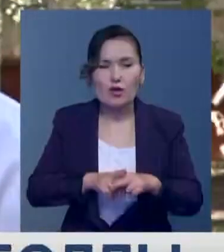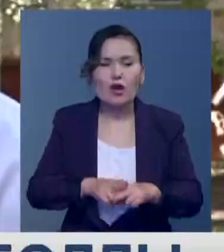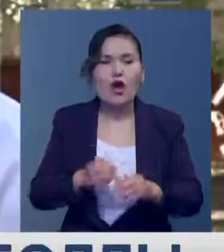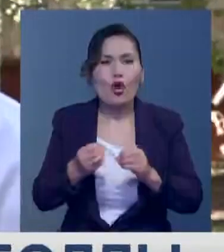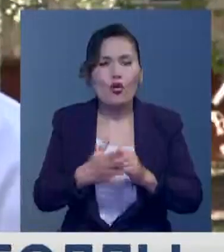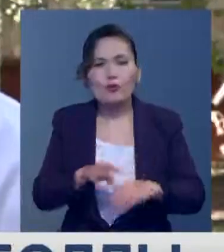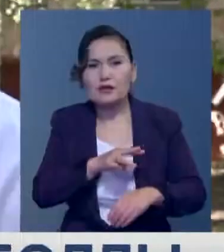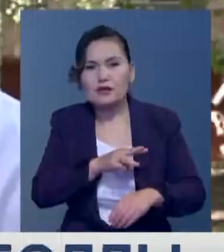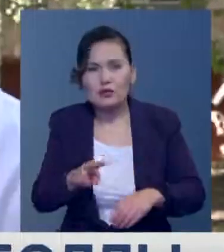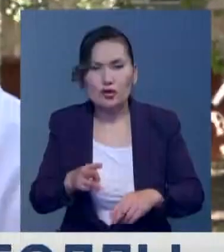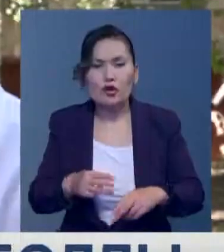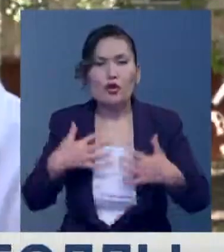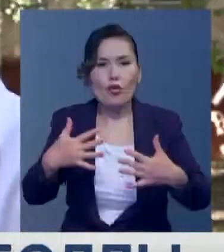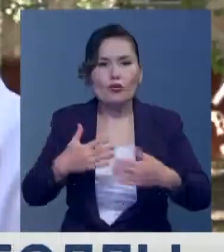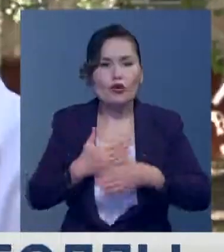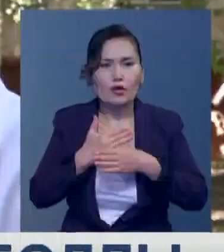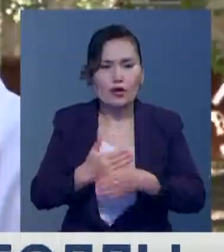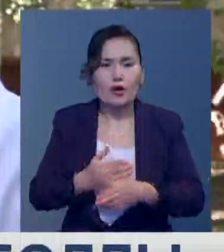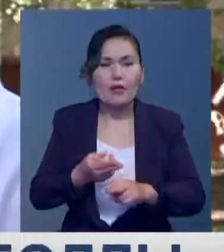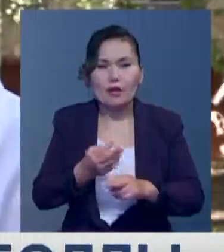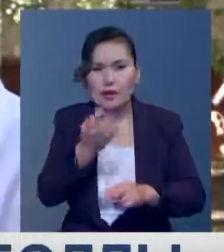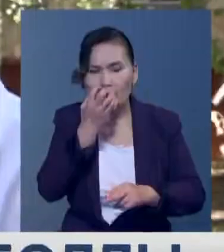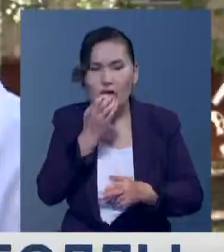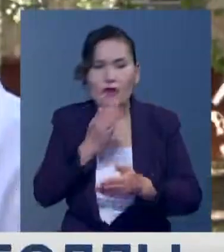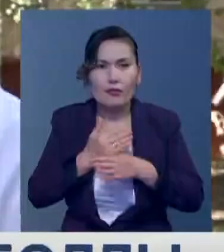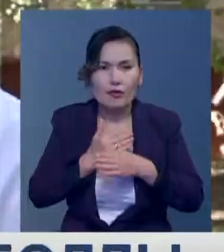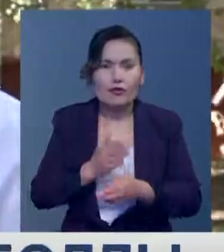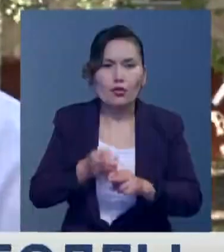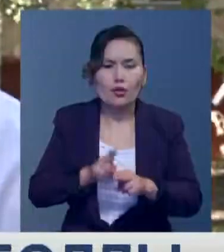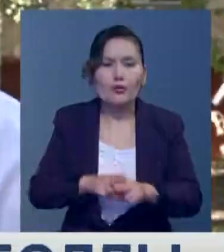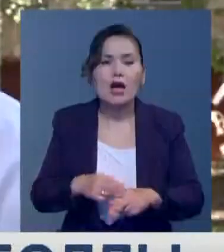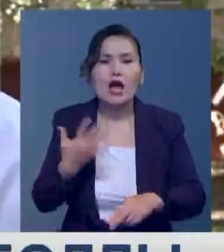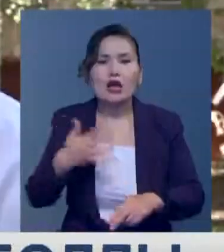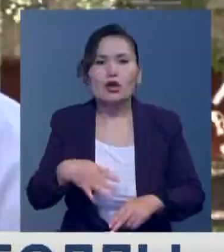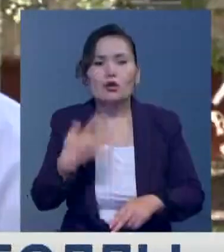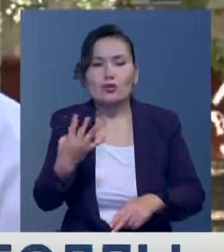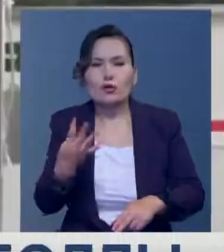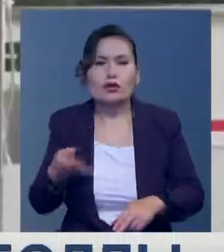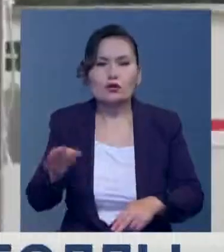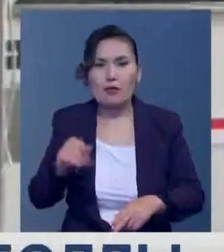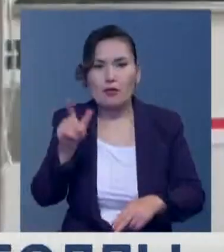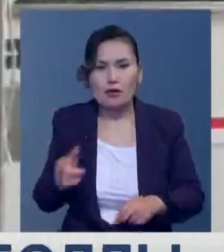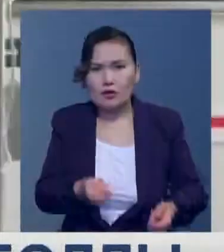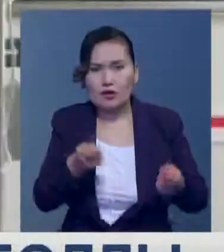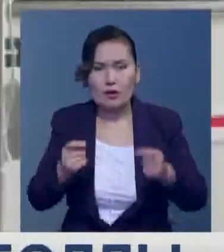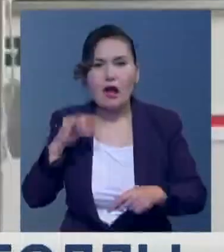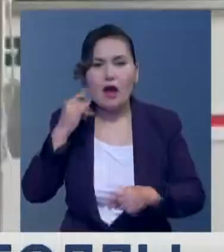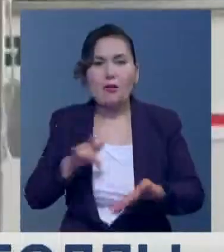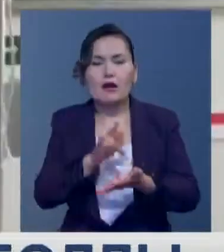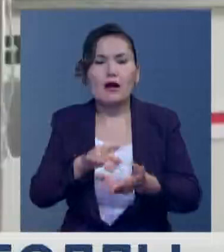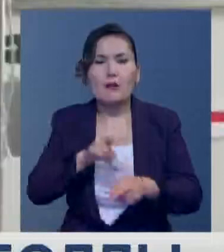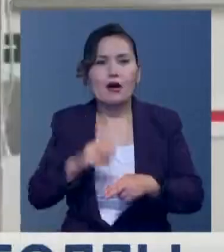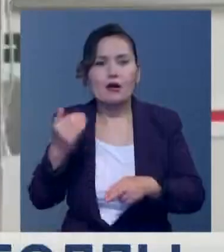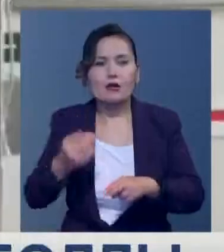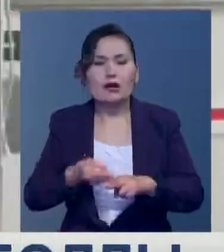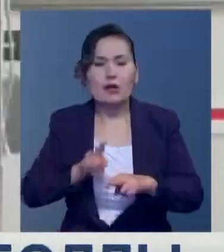оттегі ингаляциясын жасаймыз. Ол үшін бізде 20 төсекте оттегі баллоны пайда болды. Бұл өте үлкен жетістік. Павлодарлық дәрігерлер